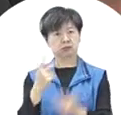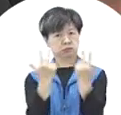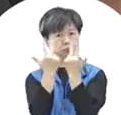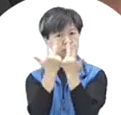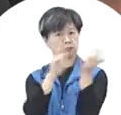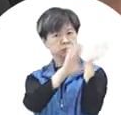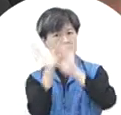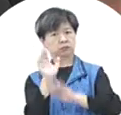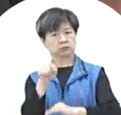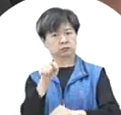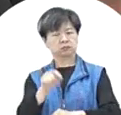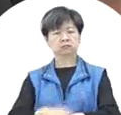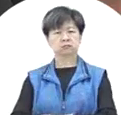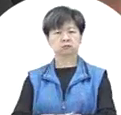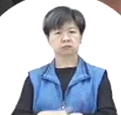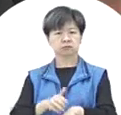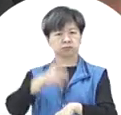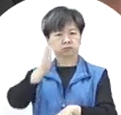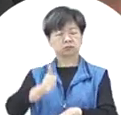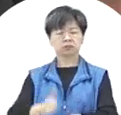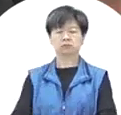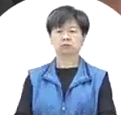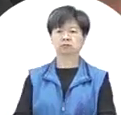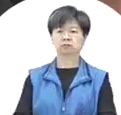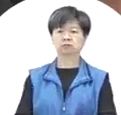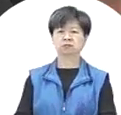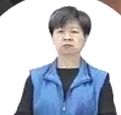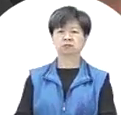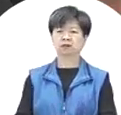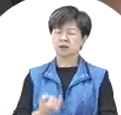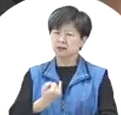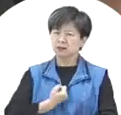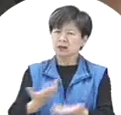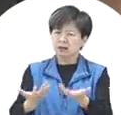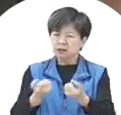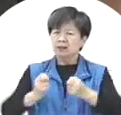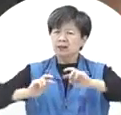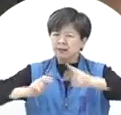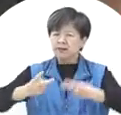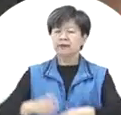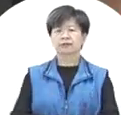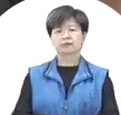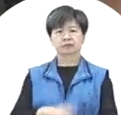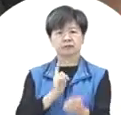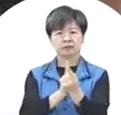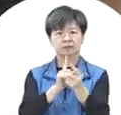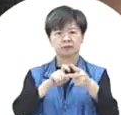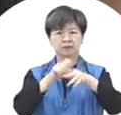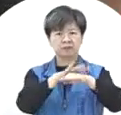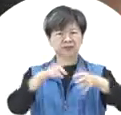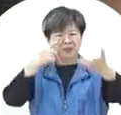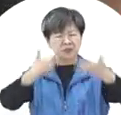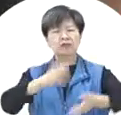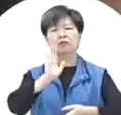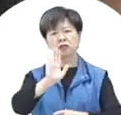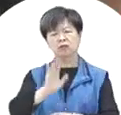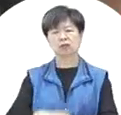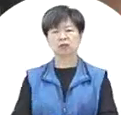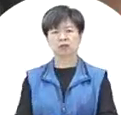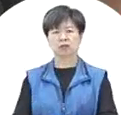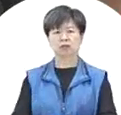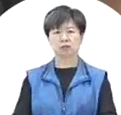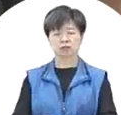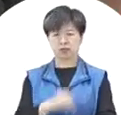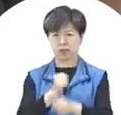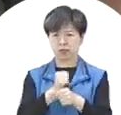啊。侯市长， 我们对公安 虚心接受改善， 我们对公安一定很重视。当然，在整个施工的